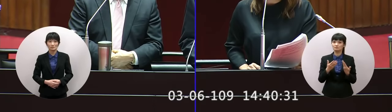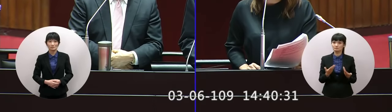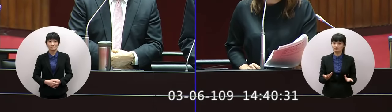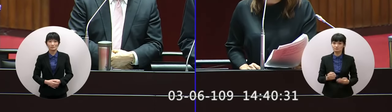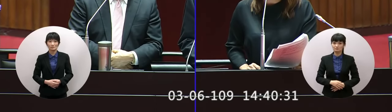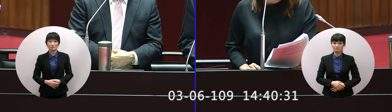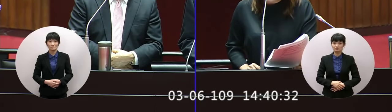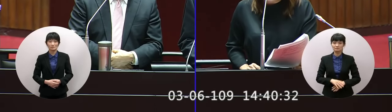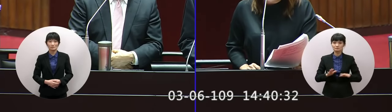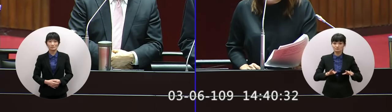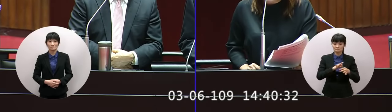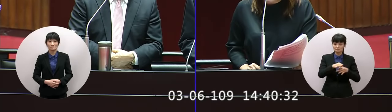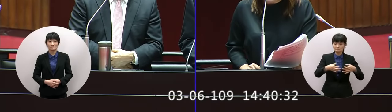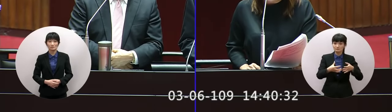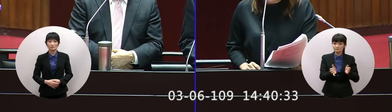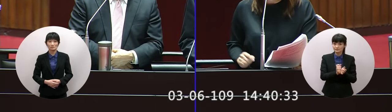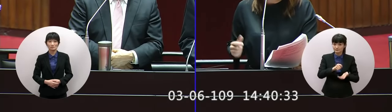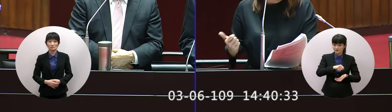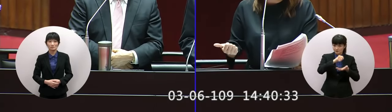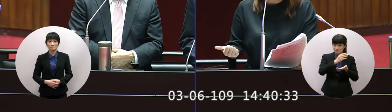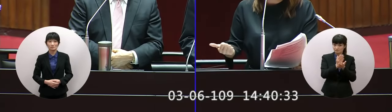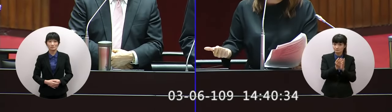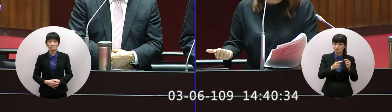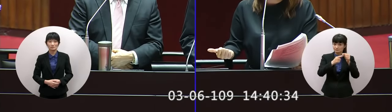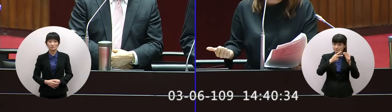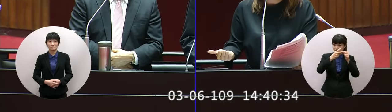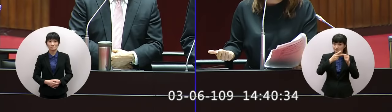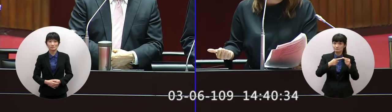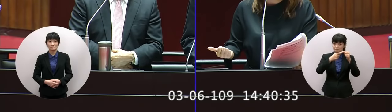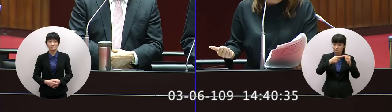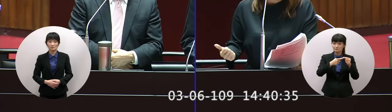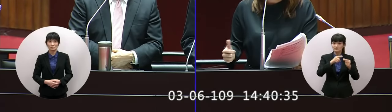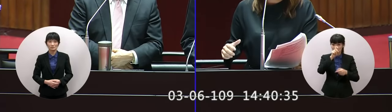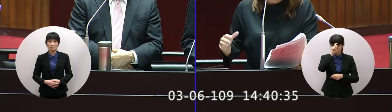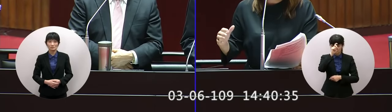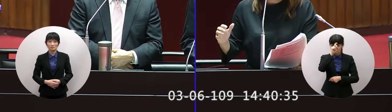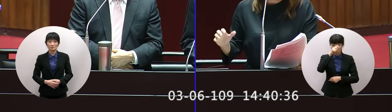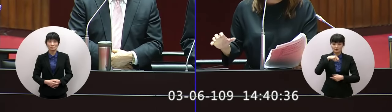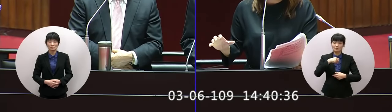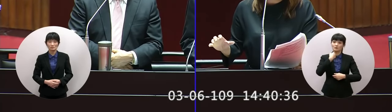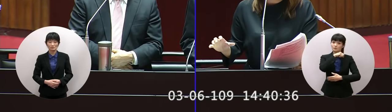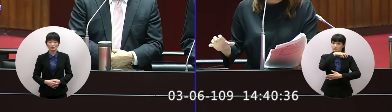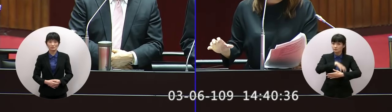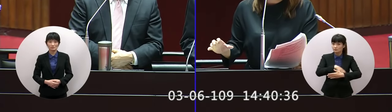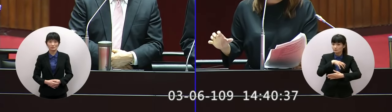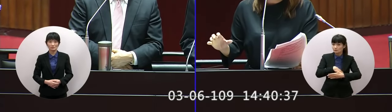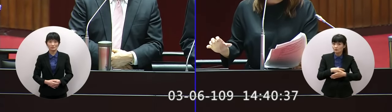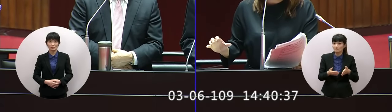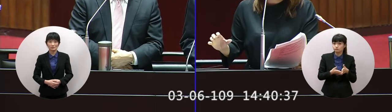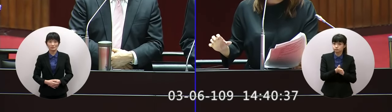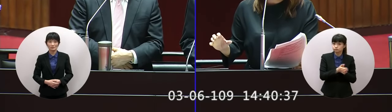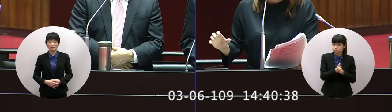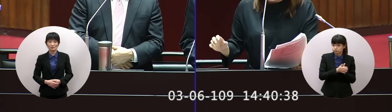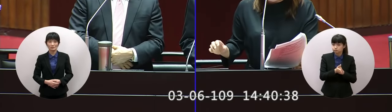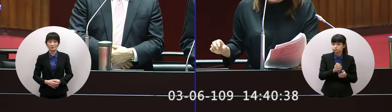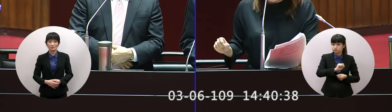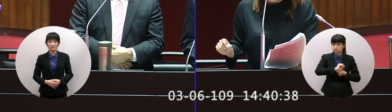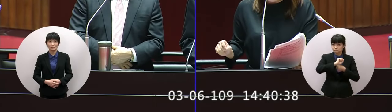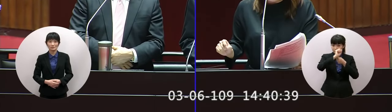方向来因应的这个部分，就是拓展国内的需求嘛，希望 望可以由我们国内尽量